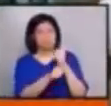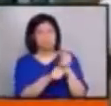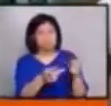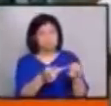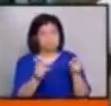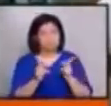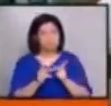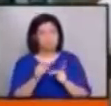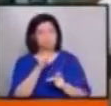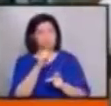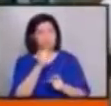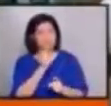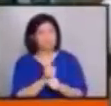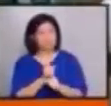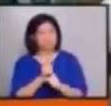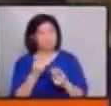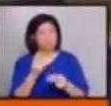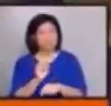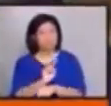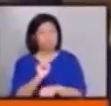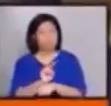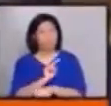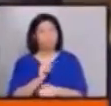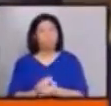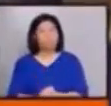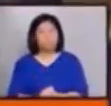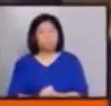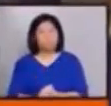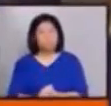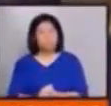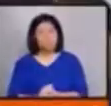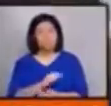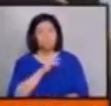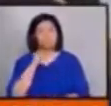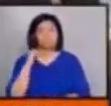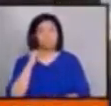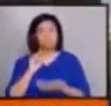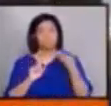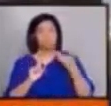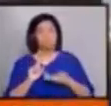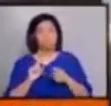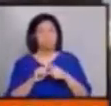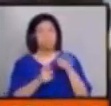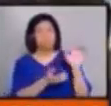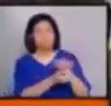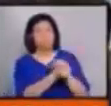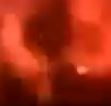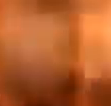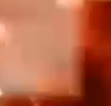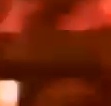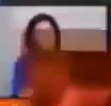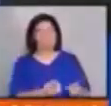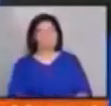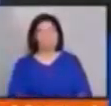lugar. Hindi naman tamang gamitin ang pagiging pari nila sa pambabatikos.